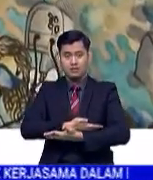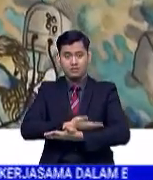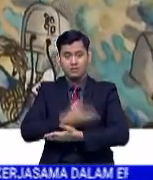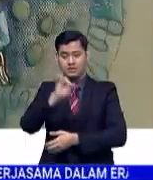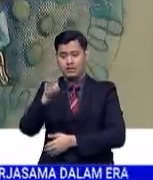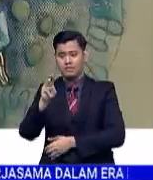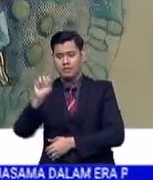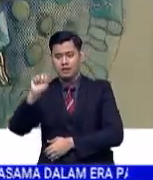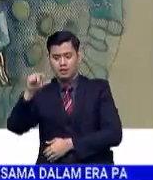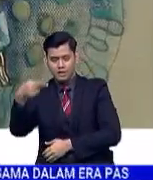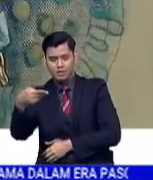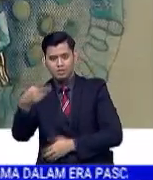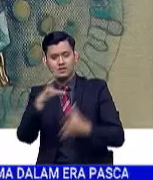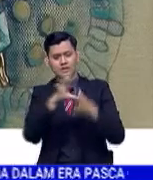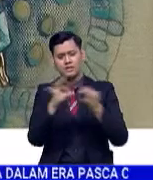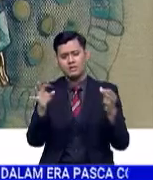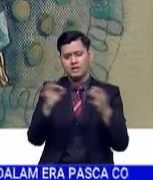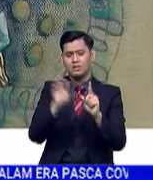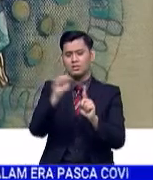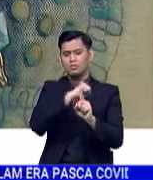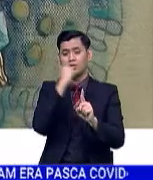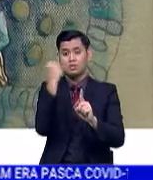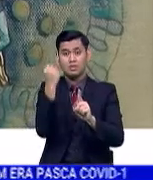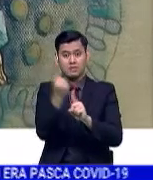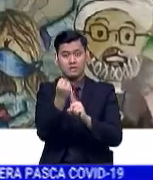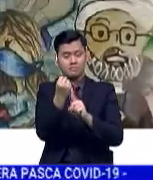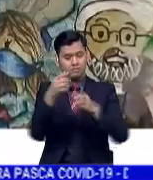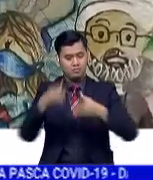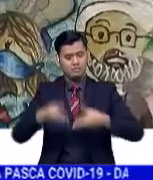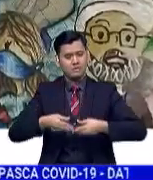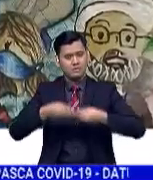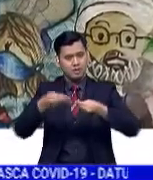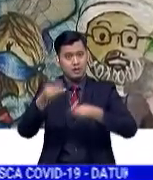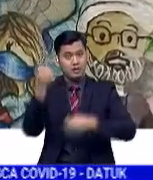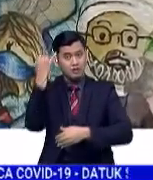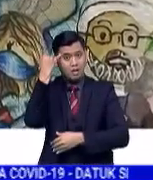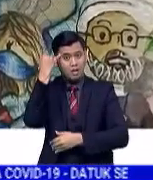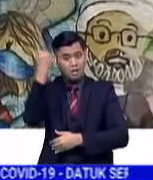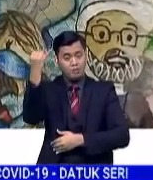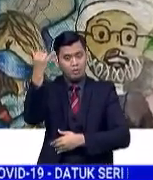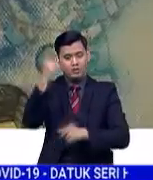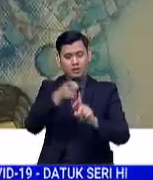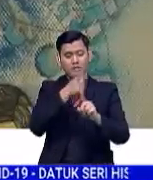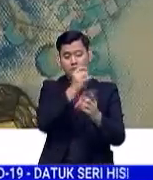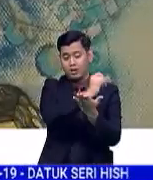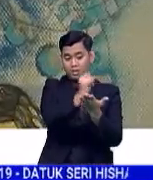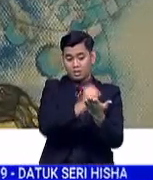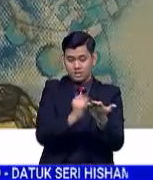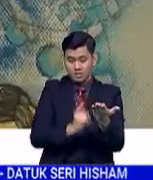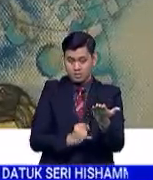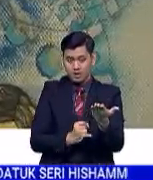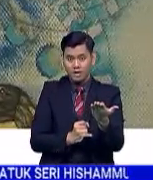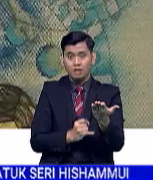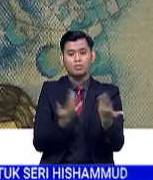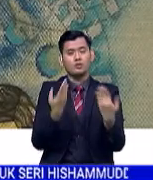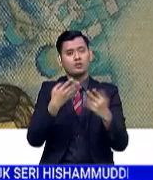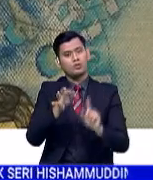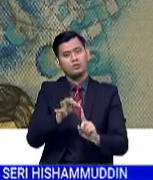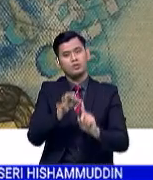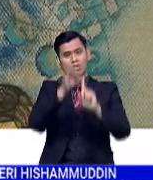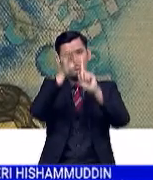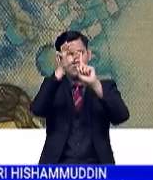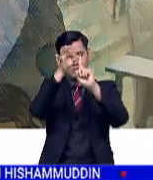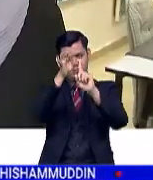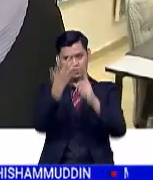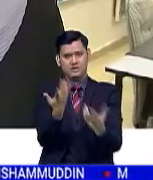dan suasana semasa yang memberi pengetahuan dan teladan di setiap lukisannya, terutama dalam bentuk sentuhan